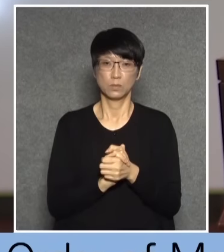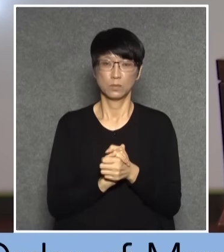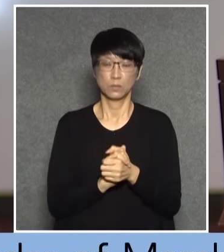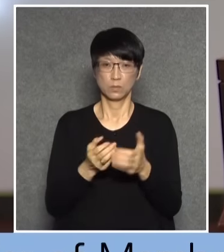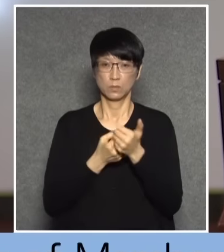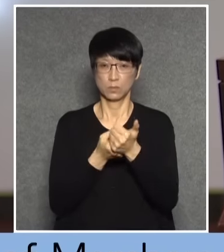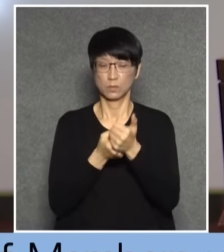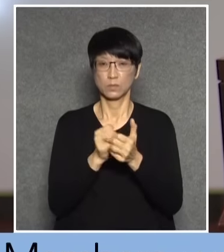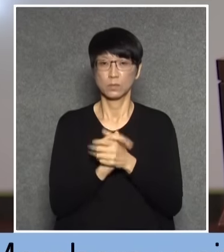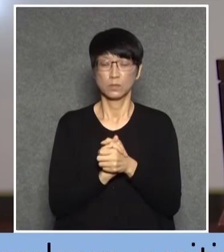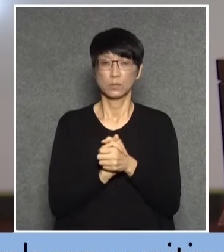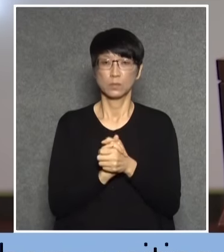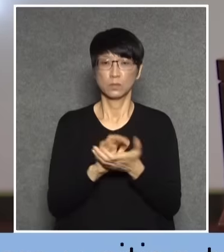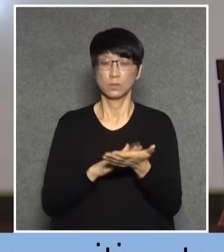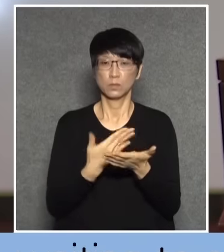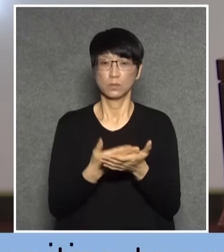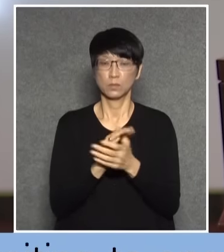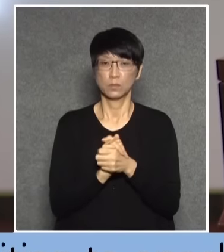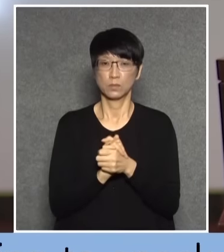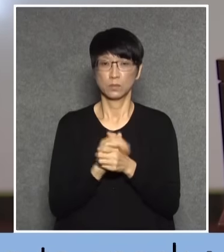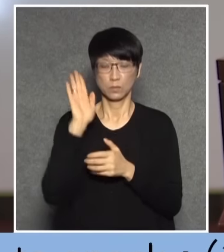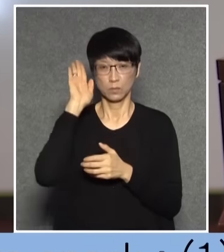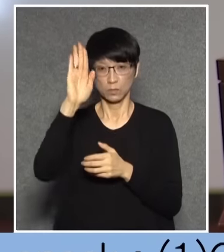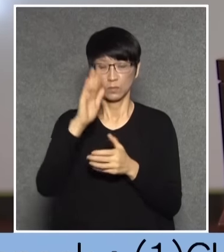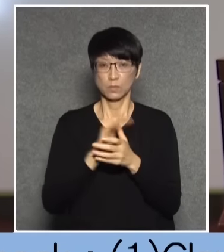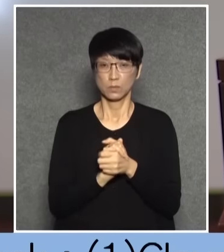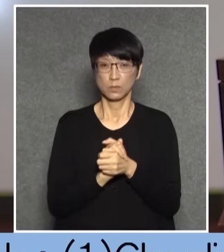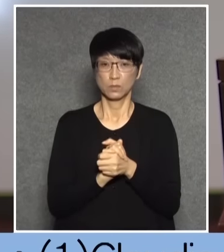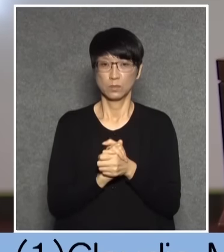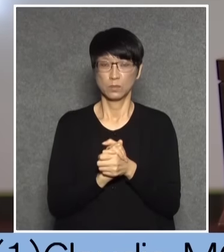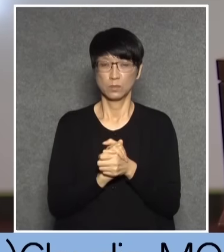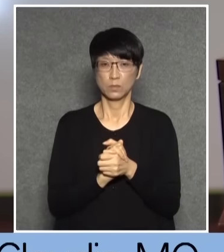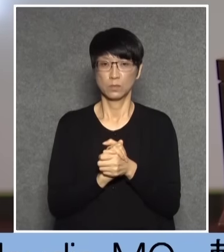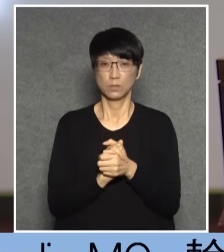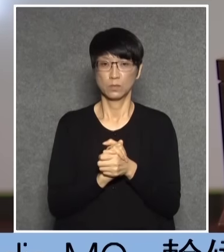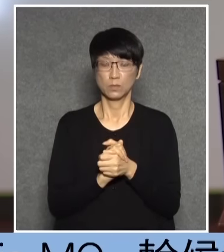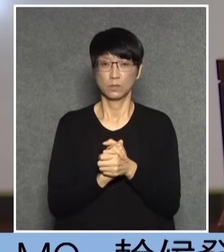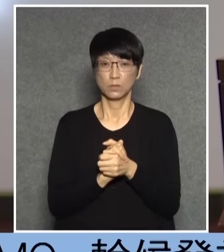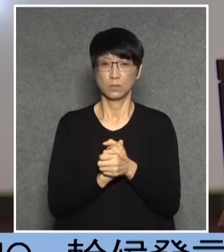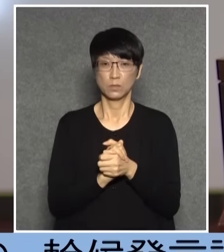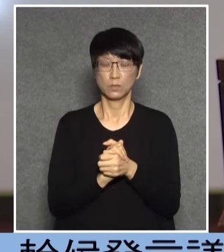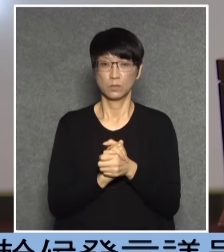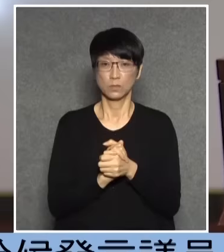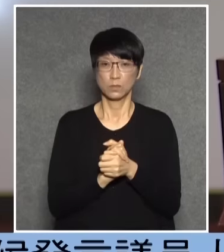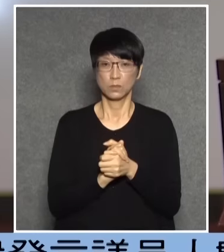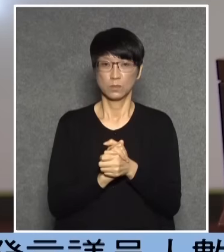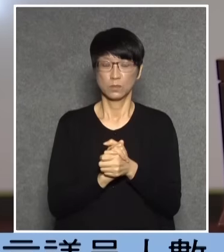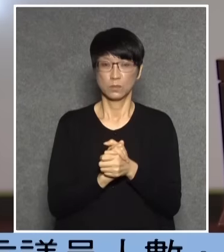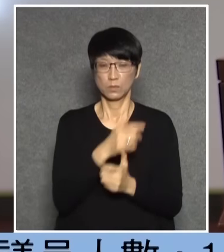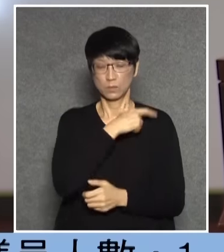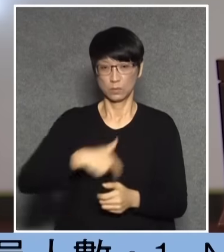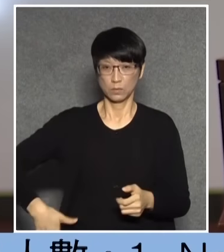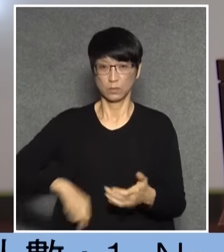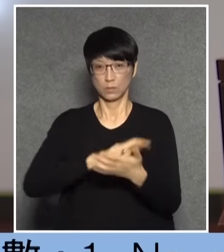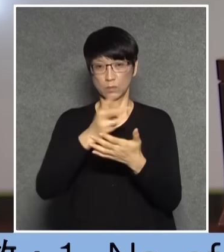持的。咁但係我哋希望政府即係既然有啲議員提出嘅呢啲相關嘅修